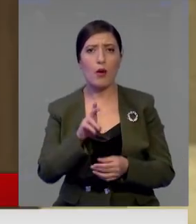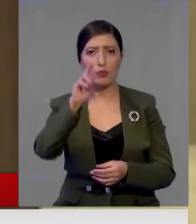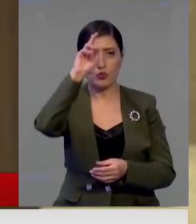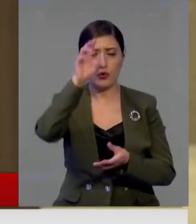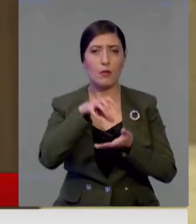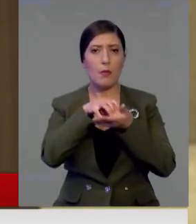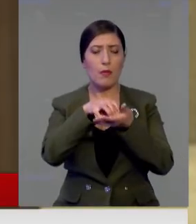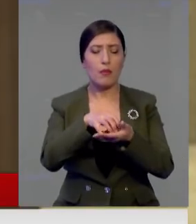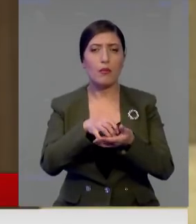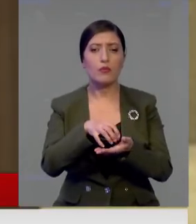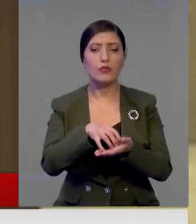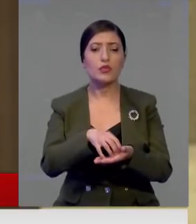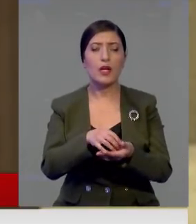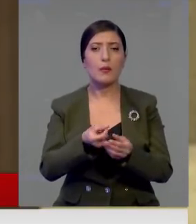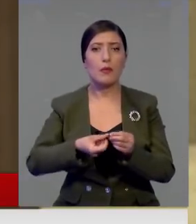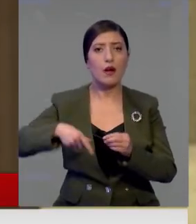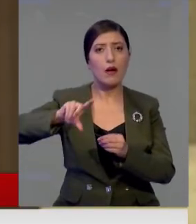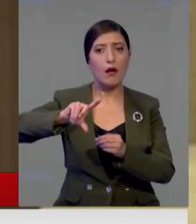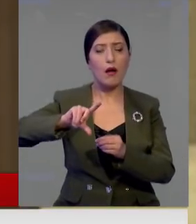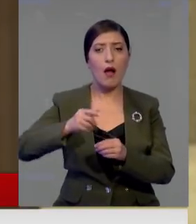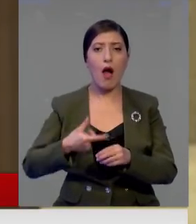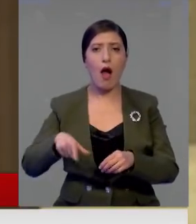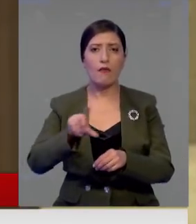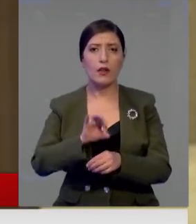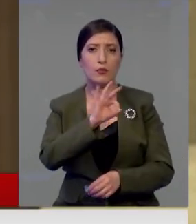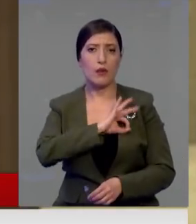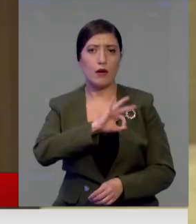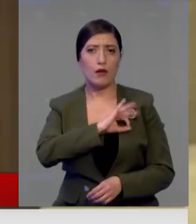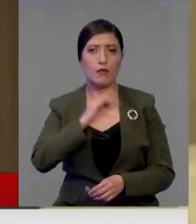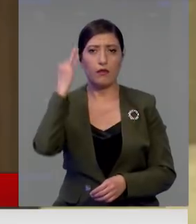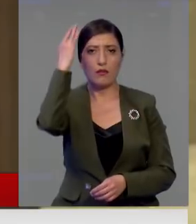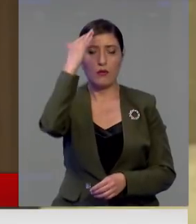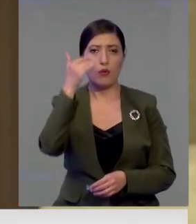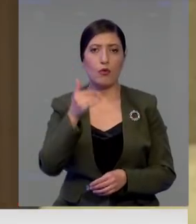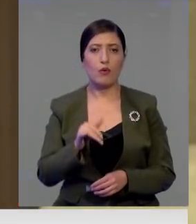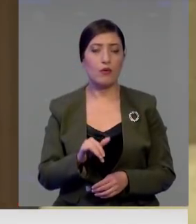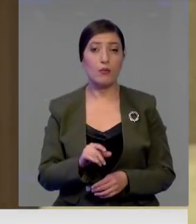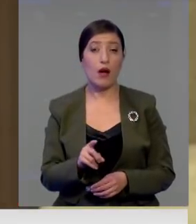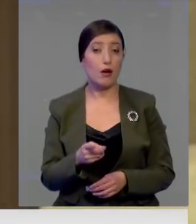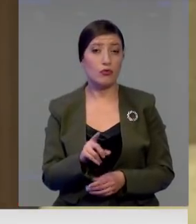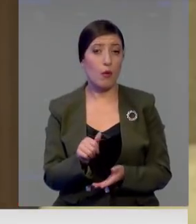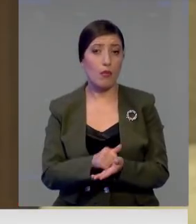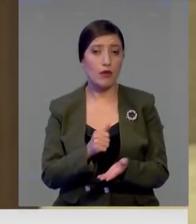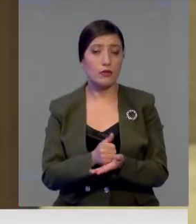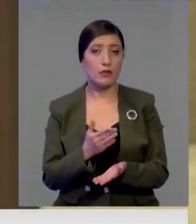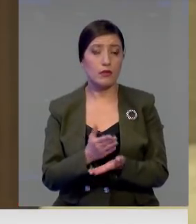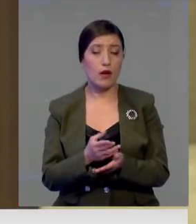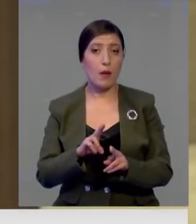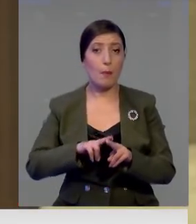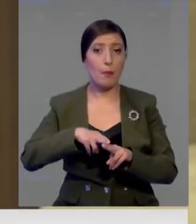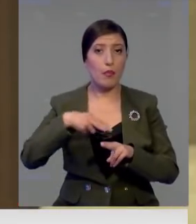մեծանում է, հավելյալ մուտքեր են ապահովում և կանխատեսվում, որն է պատճառը, պարտք ի